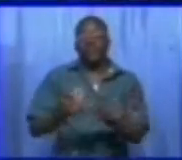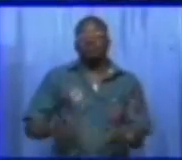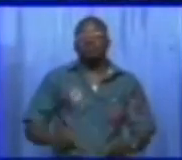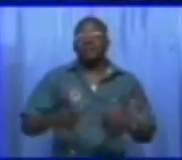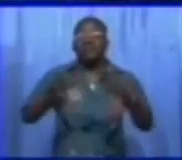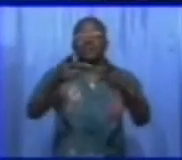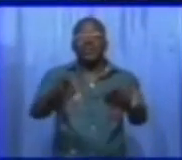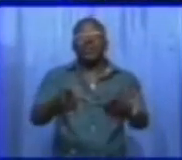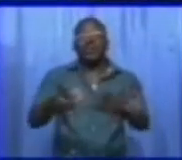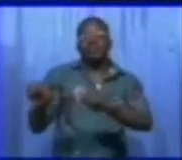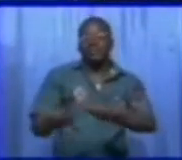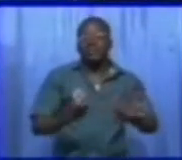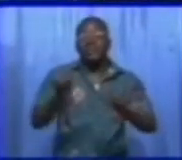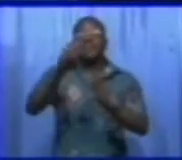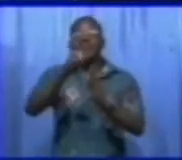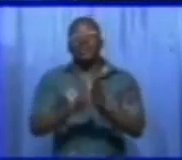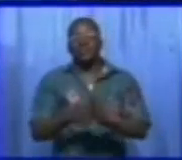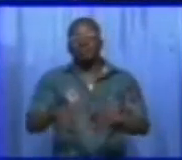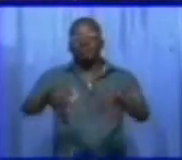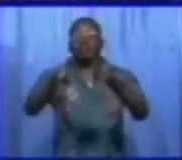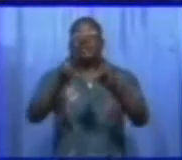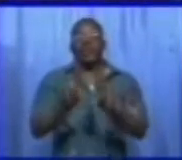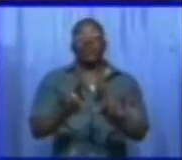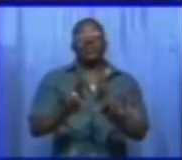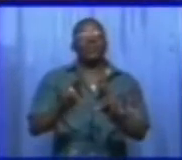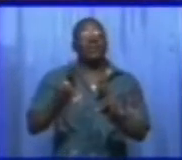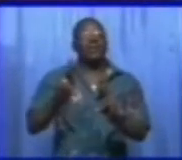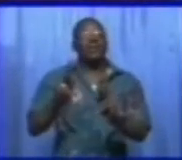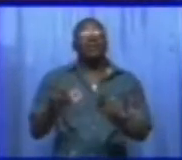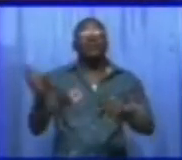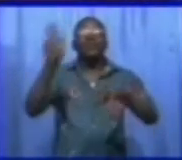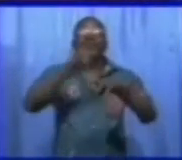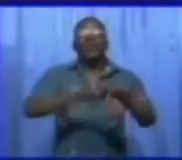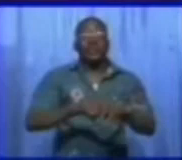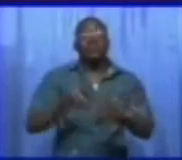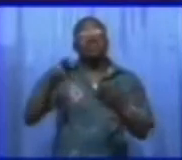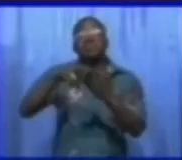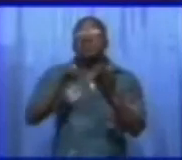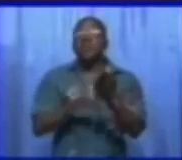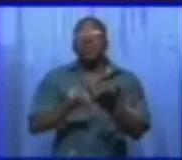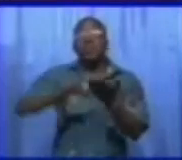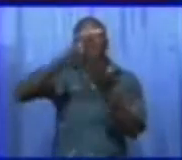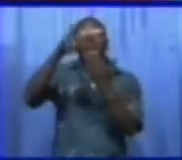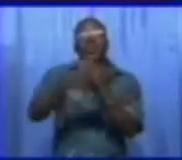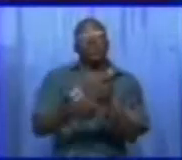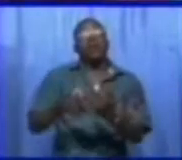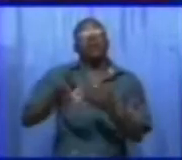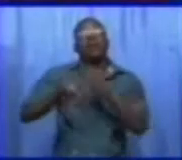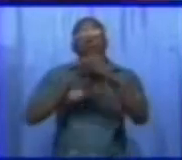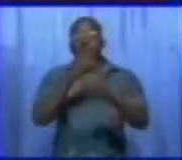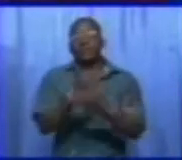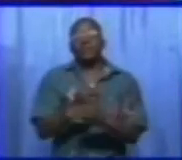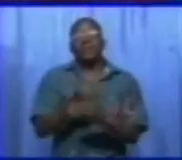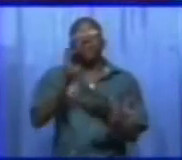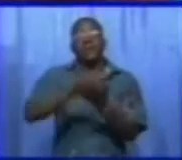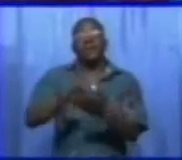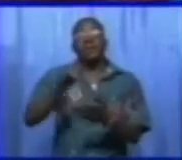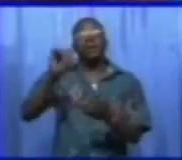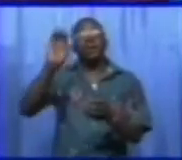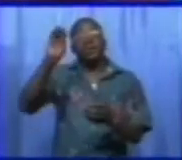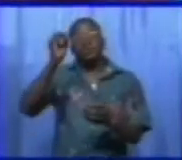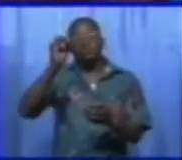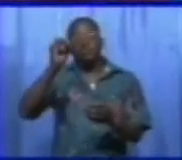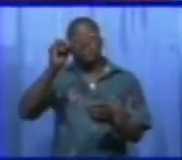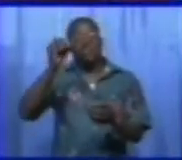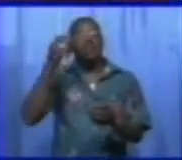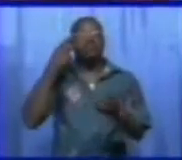propositions d'action qui nous permettent de nous positionner par rapport au plan national d'adaptation. C'est l'occasion de